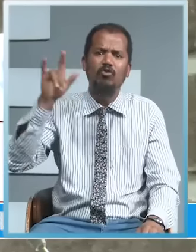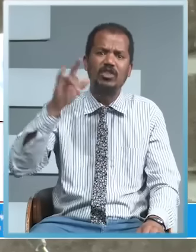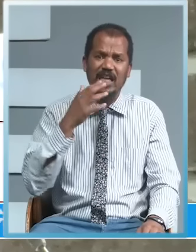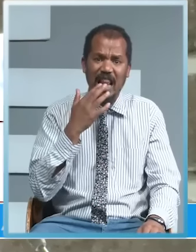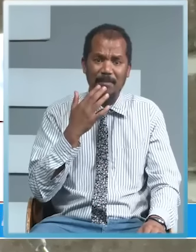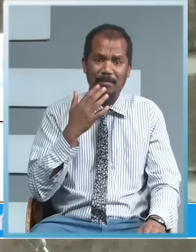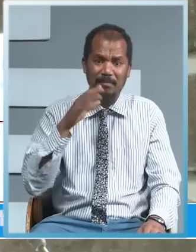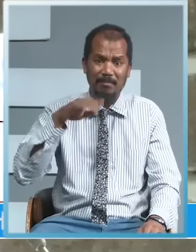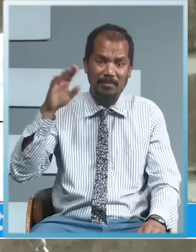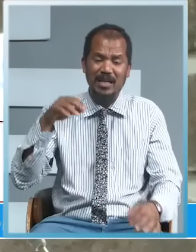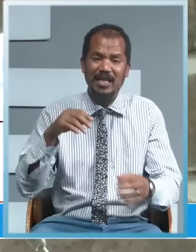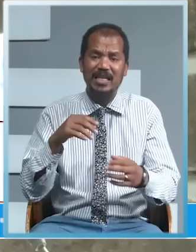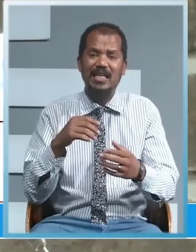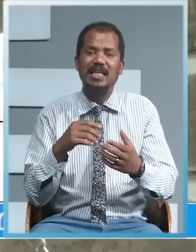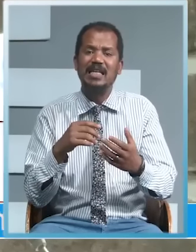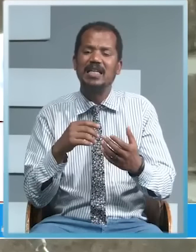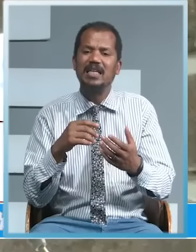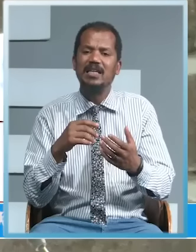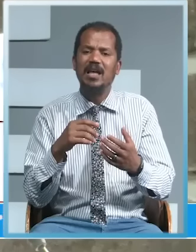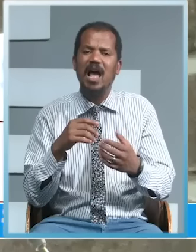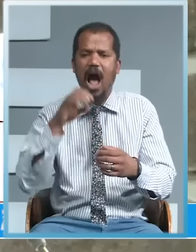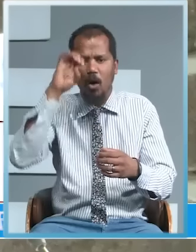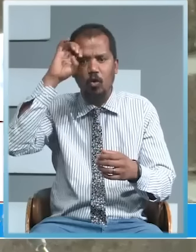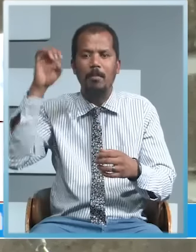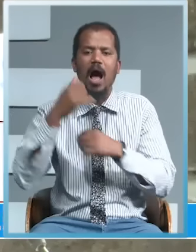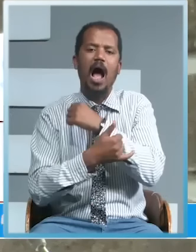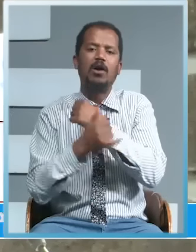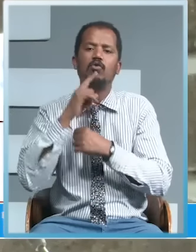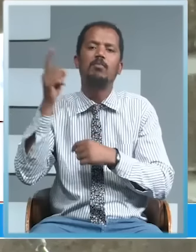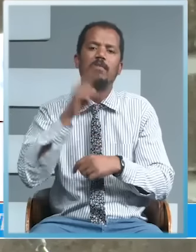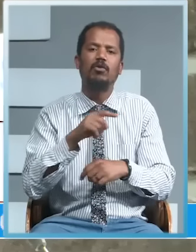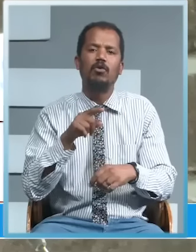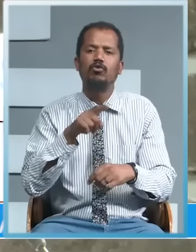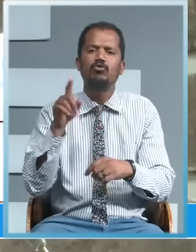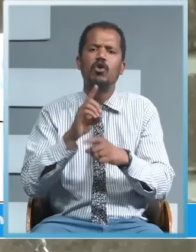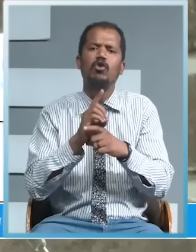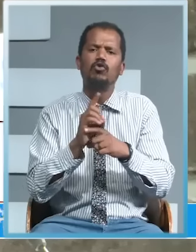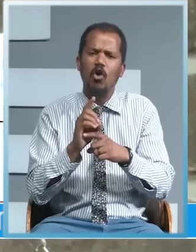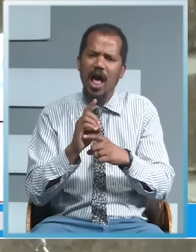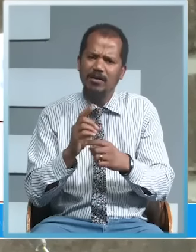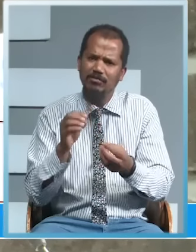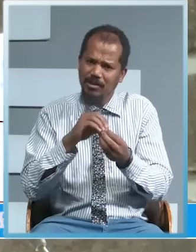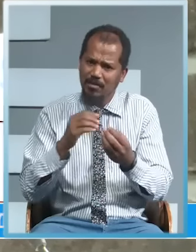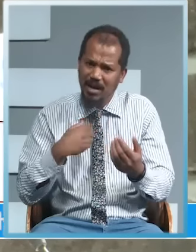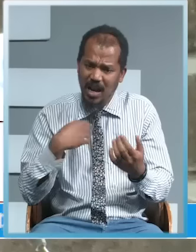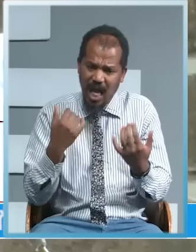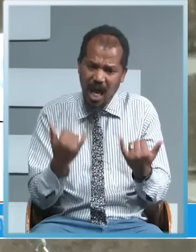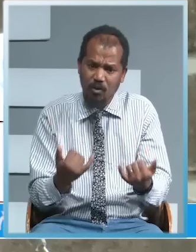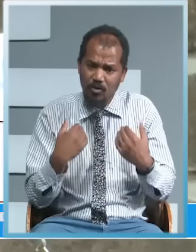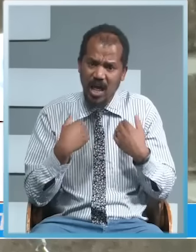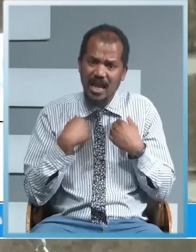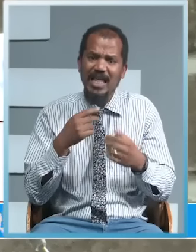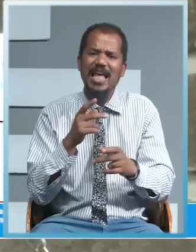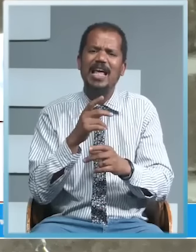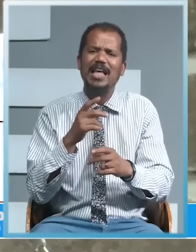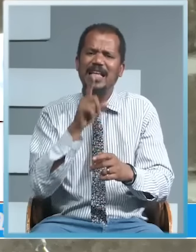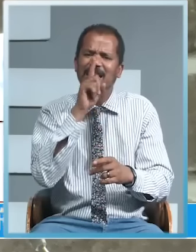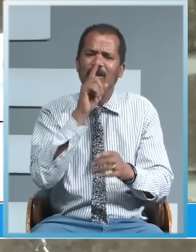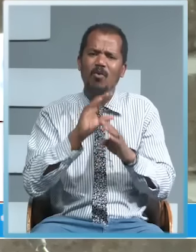ቀለሞች ለቅርስ ቢልዲንግ የሚሆኑት ከአውሮፓ ሀገሮች ነው የሚመጡት። ሶ እነሱም ላይ የዶላሩም ኢምፕሊኬሽን ይኖረዋል። አሁን ያለውም የሴኩሪቲ